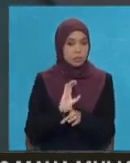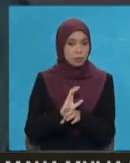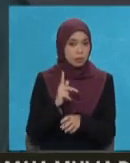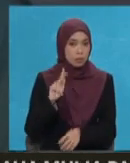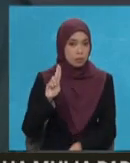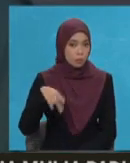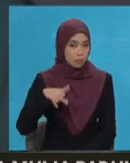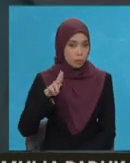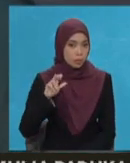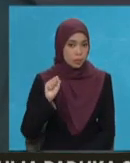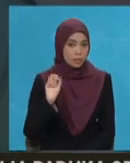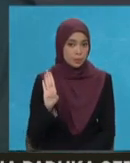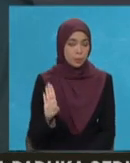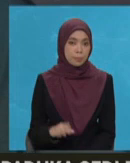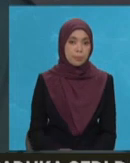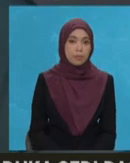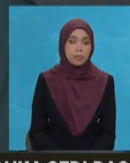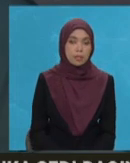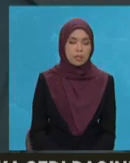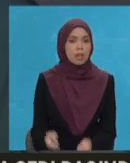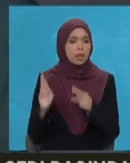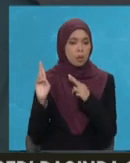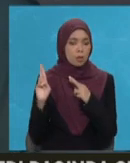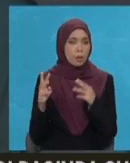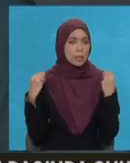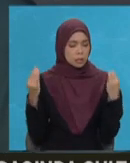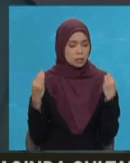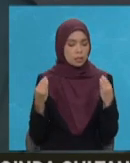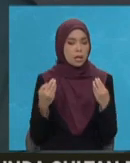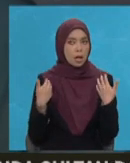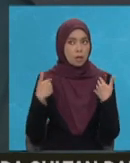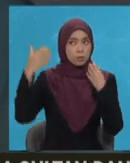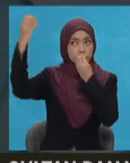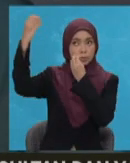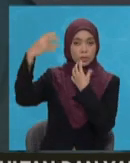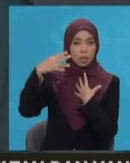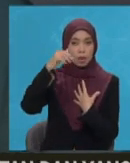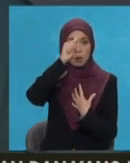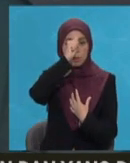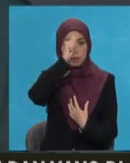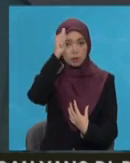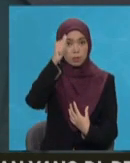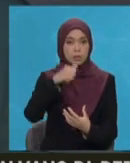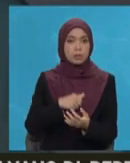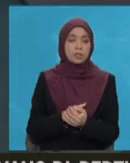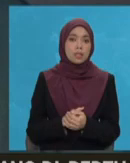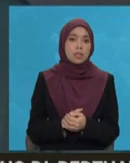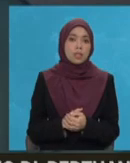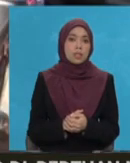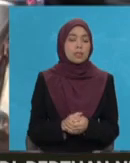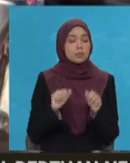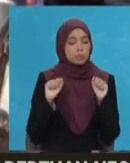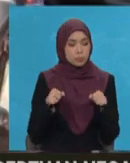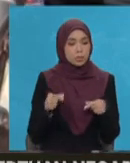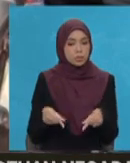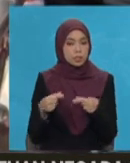Siapa yang diharapkan adalah mudah-mudahan majelis ini mendapat keberkatan daripada Allah subhanahu wa ta'ala dengan sedikit meya memberi